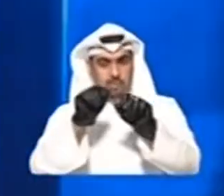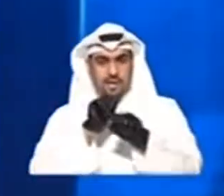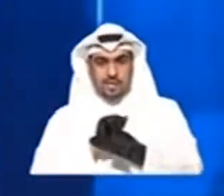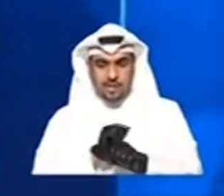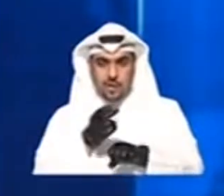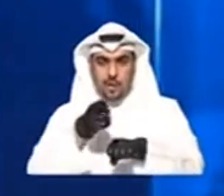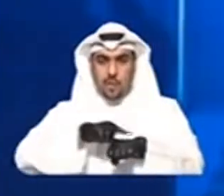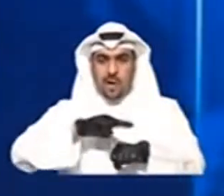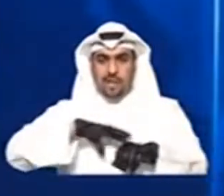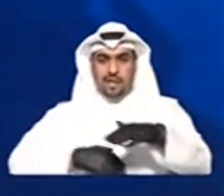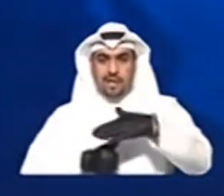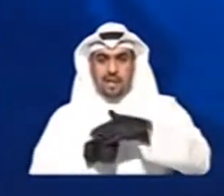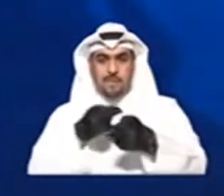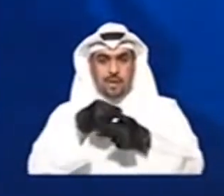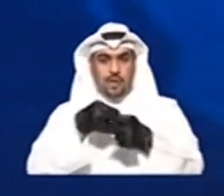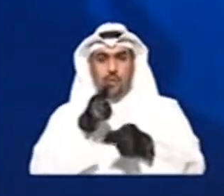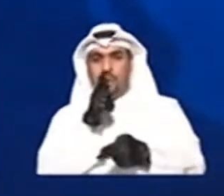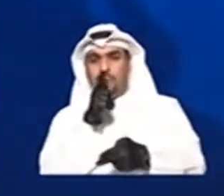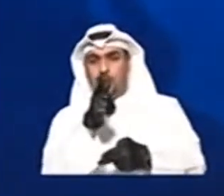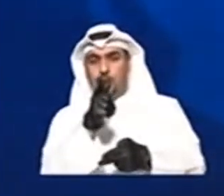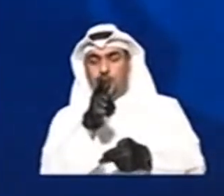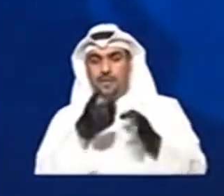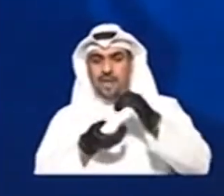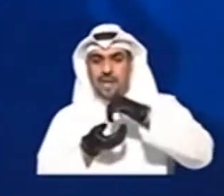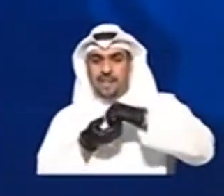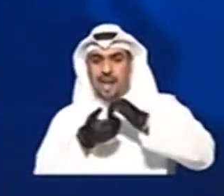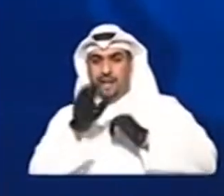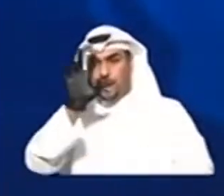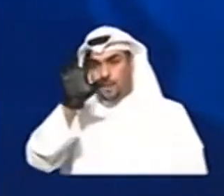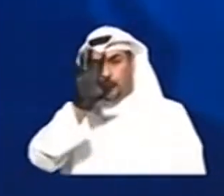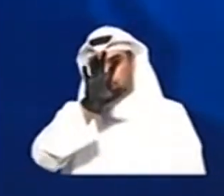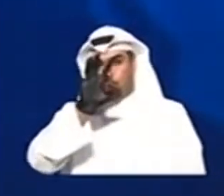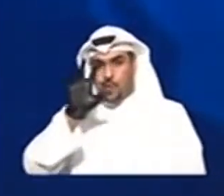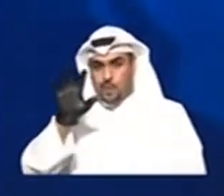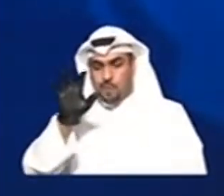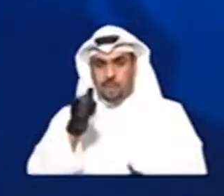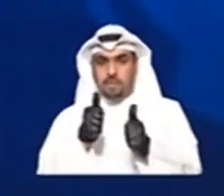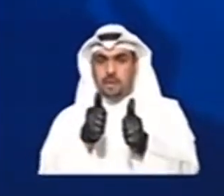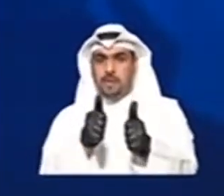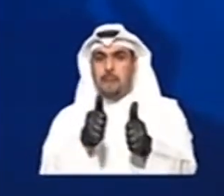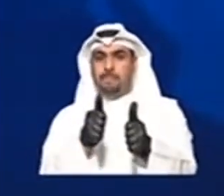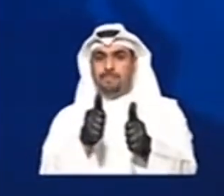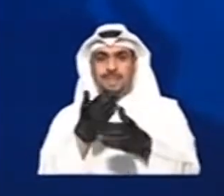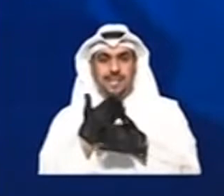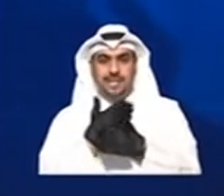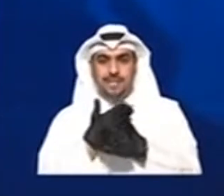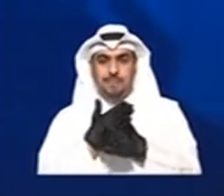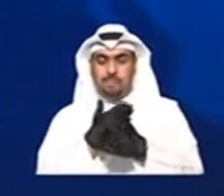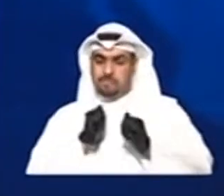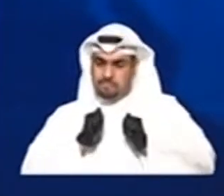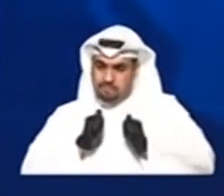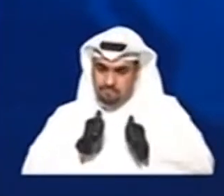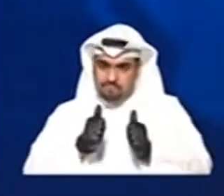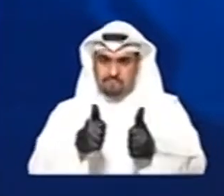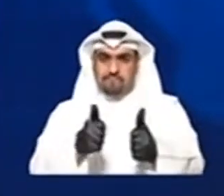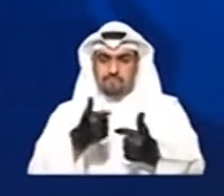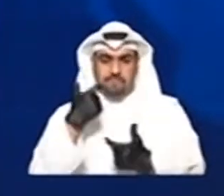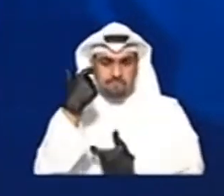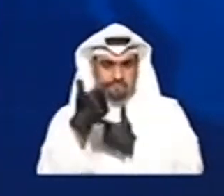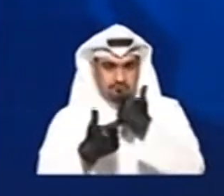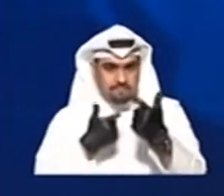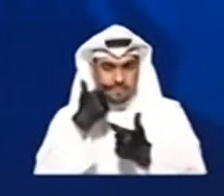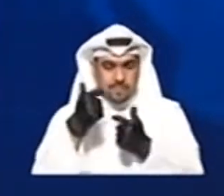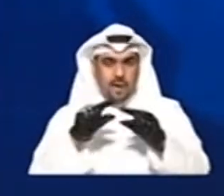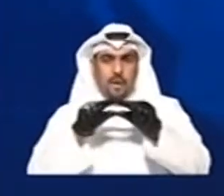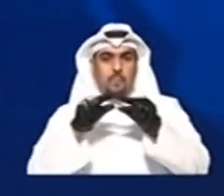كقوة دولية فاعلة والجهد الجماعي المشترك لمحاصرة ومكافحة وباء كورونا. وأشار ممثل سمو